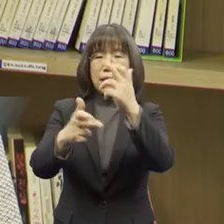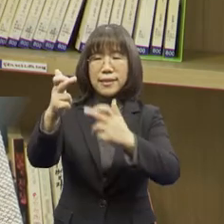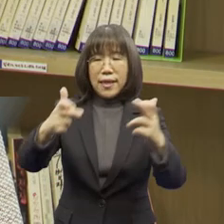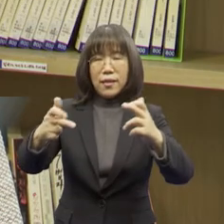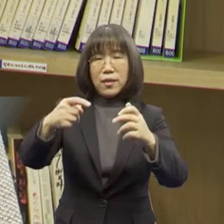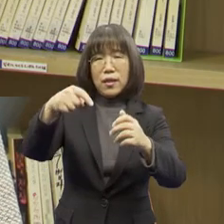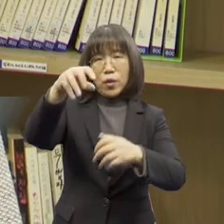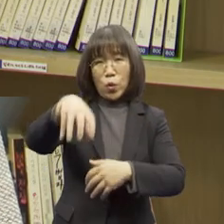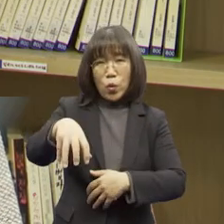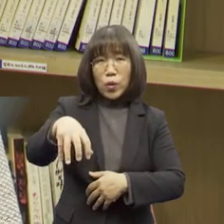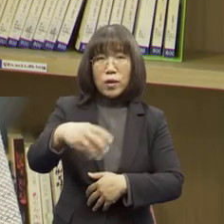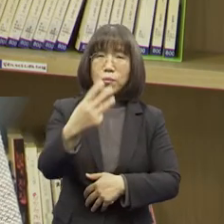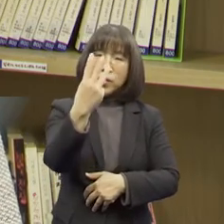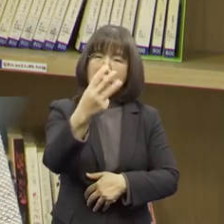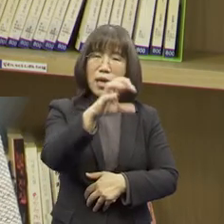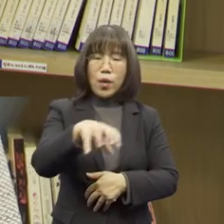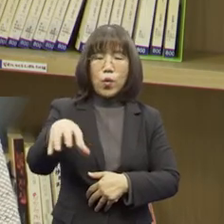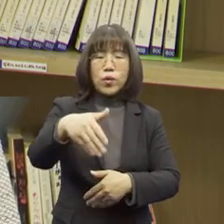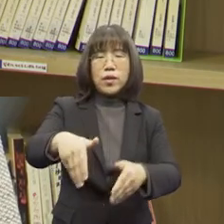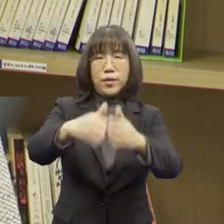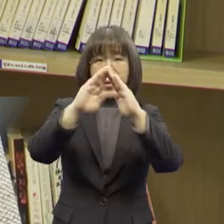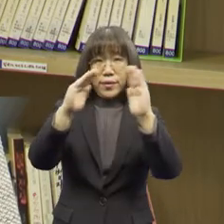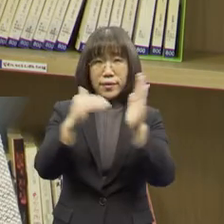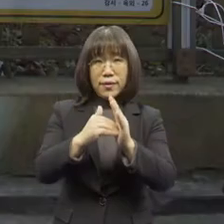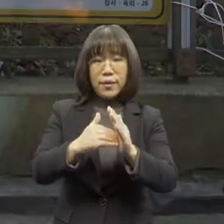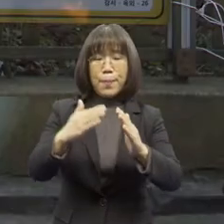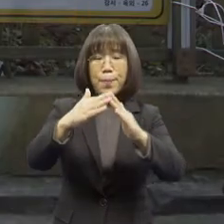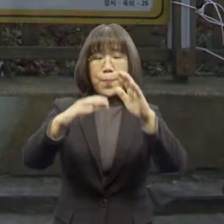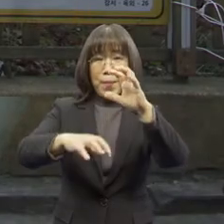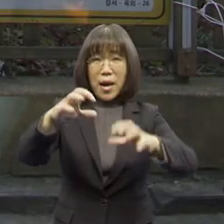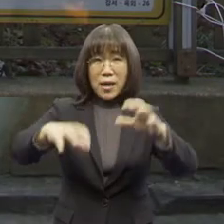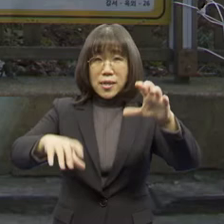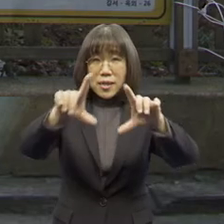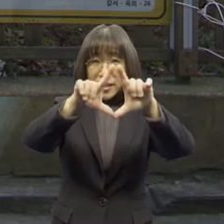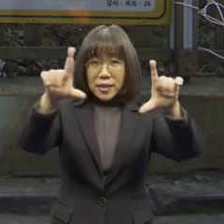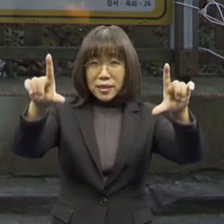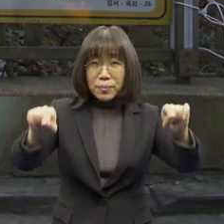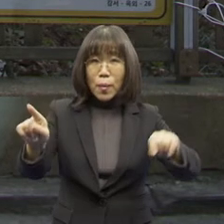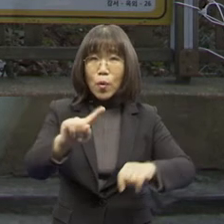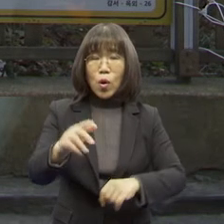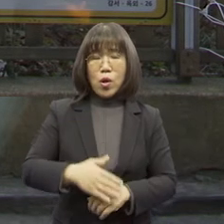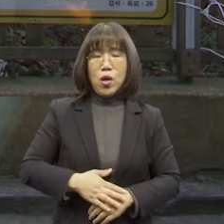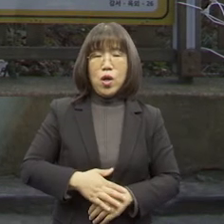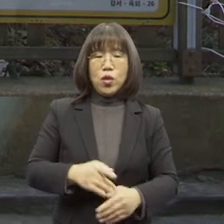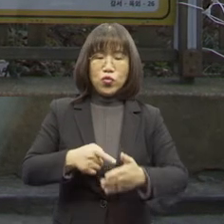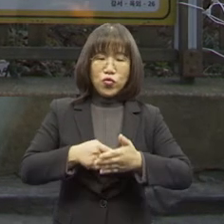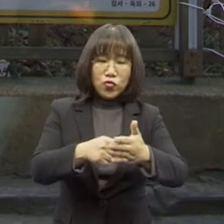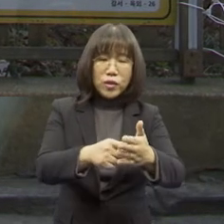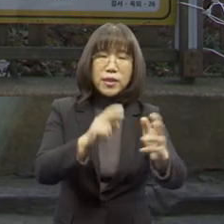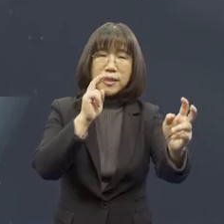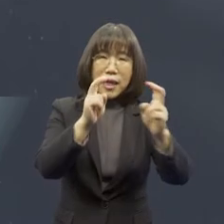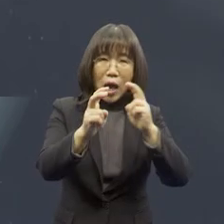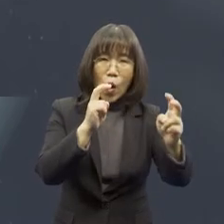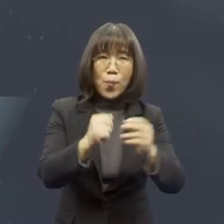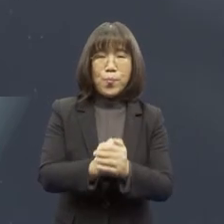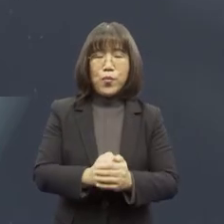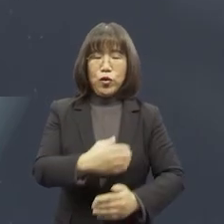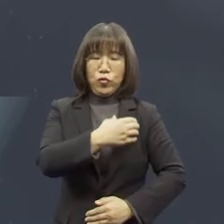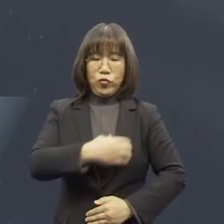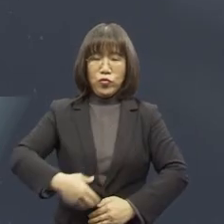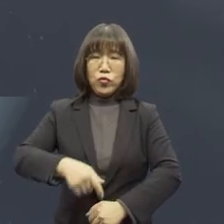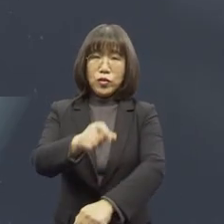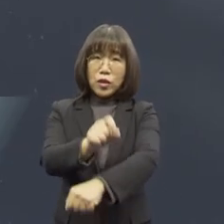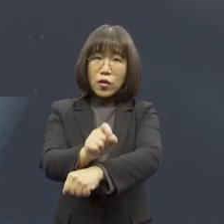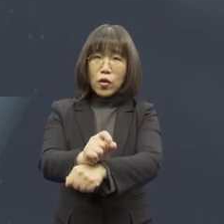등에 우선 세 곳 설치하였습니다. 마을 게시판에는 주민자치 추진사업, 주민센터